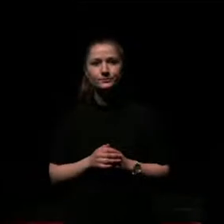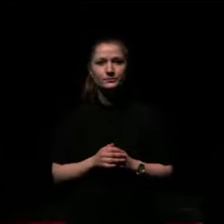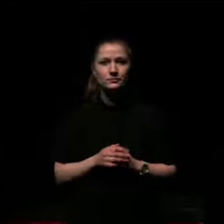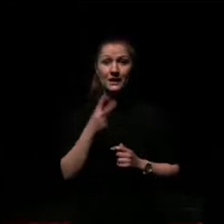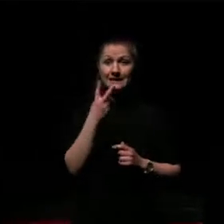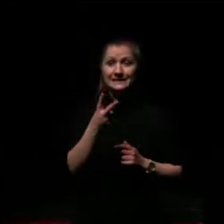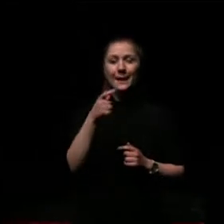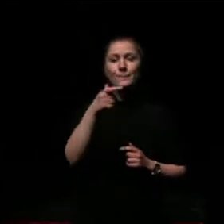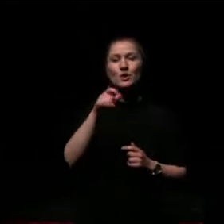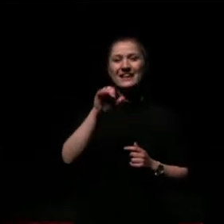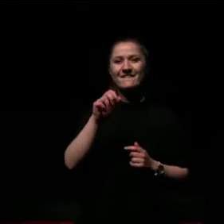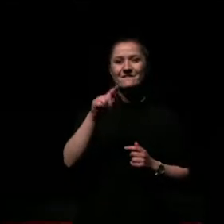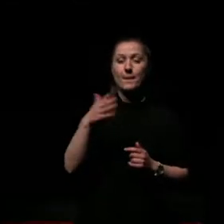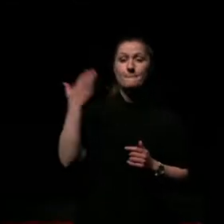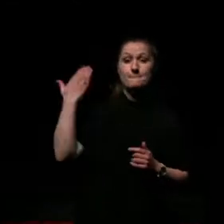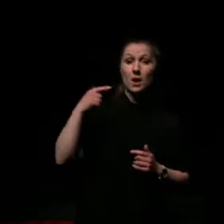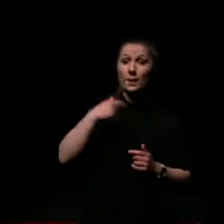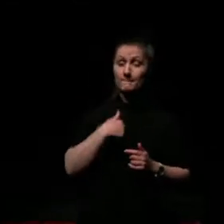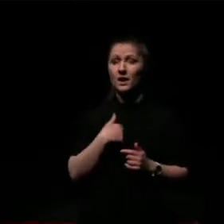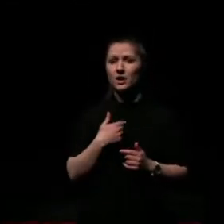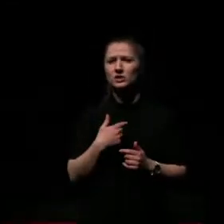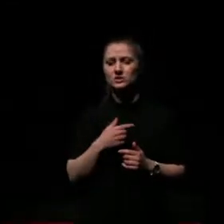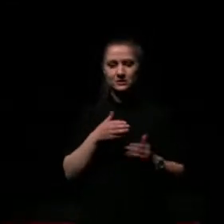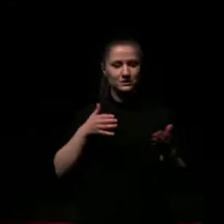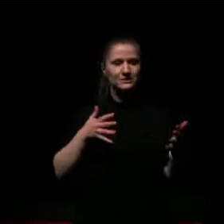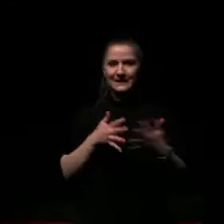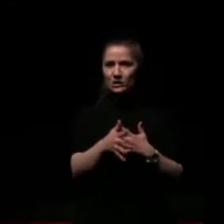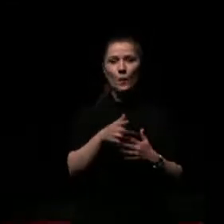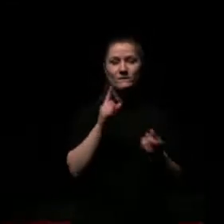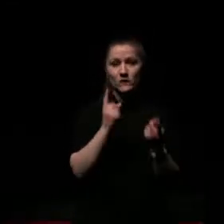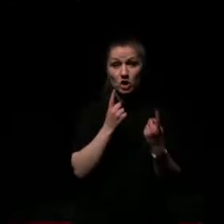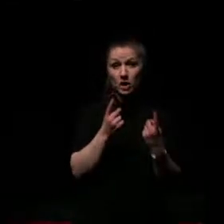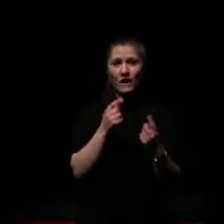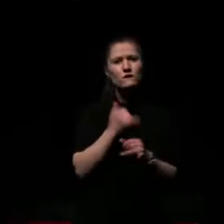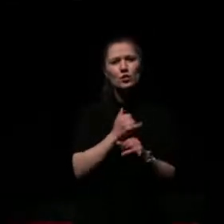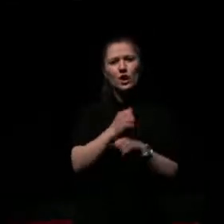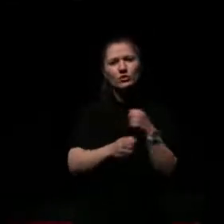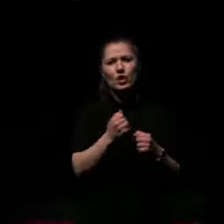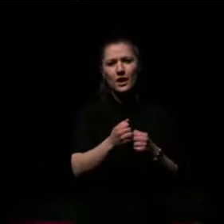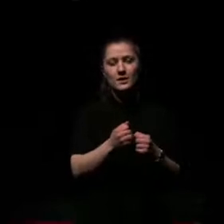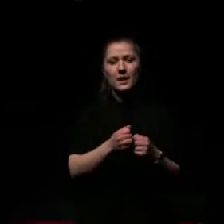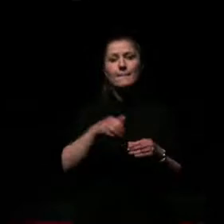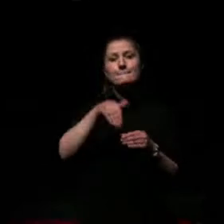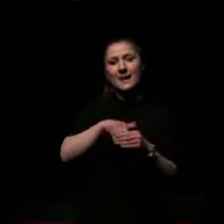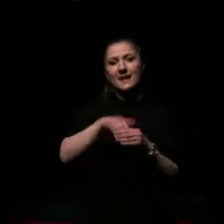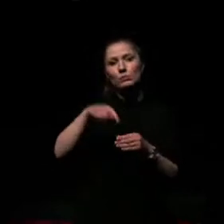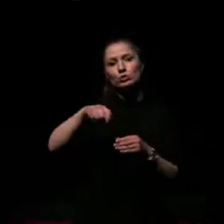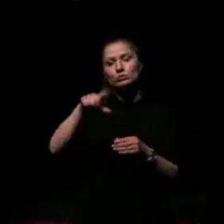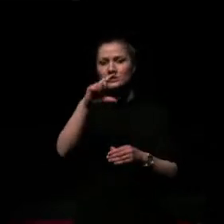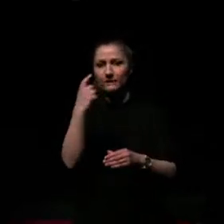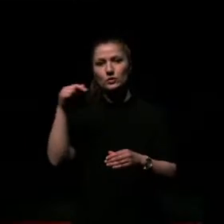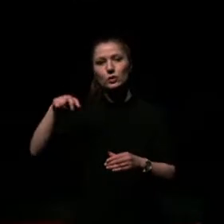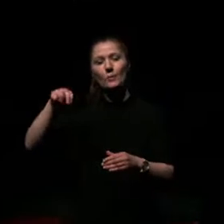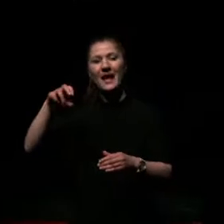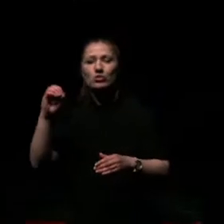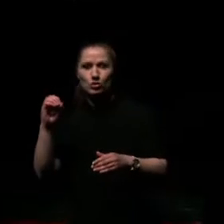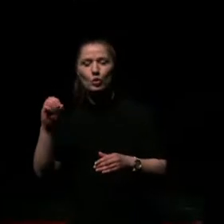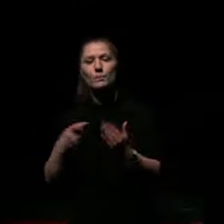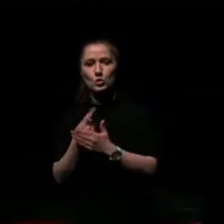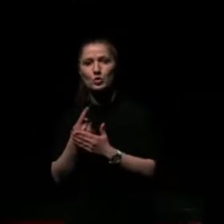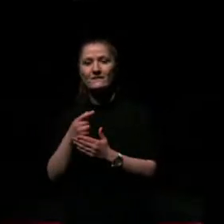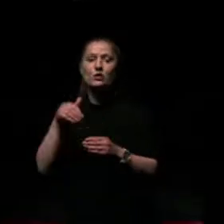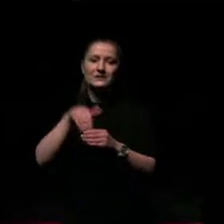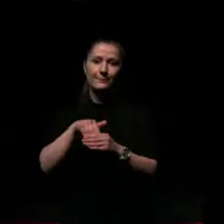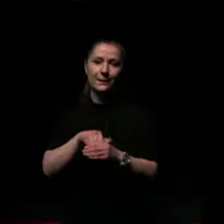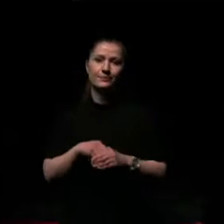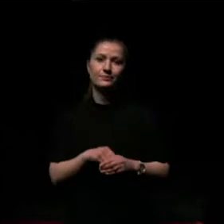Dere kan se på GIF-en bak meg under hele valget hvordan dere gjør det. Dere går altså inn på medlem.samfunnet.no for å stemme. Spørsmål